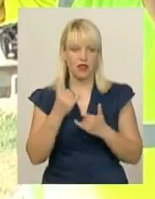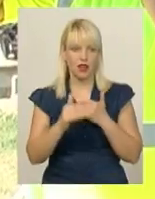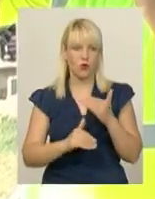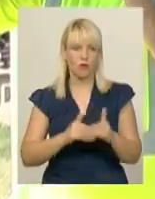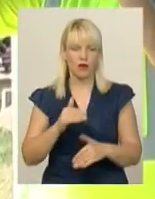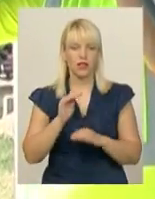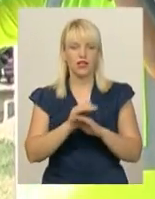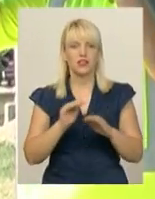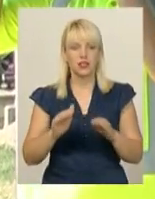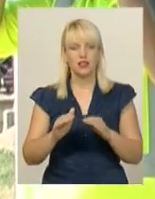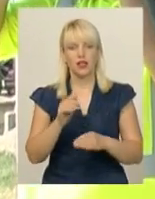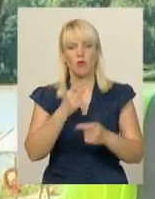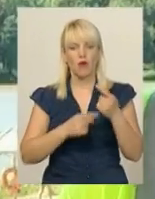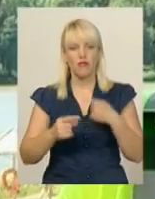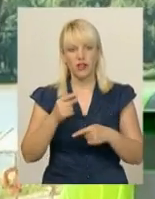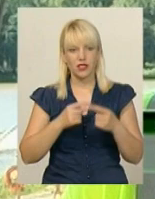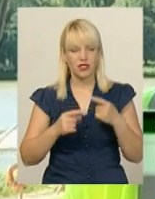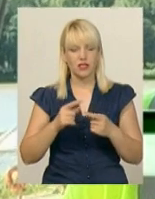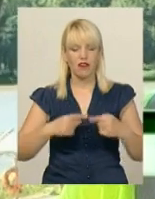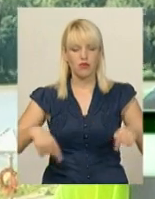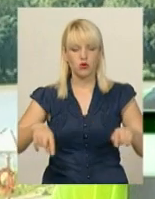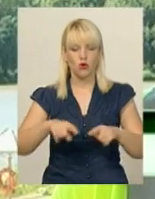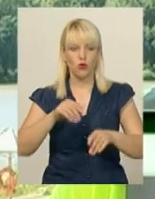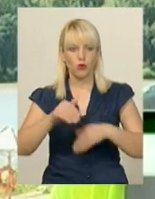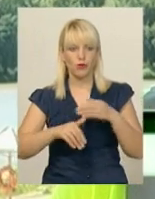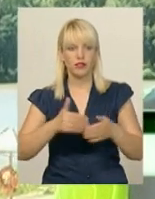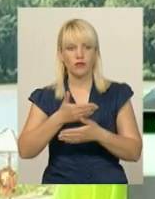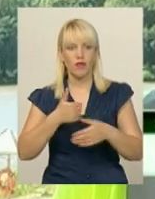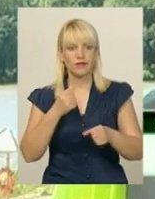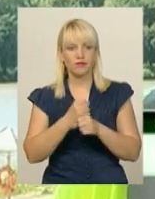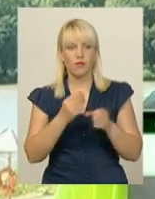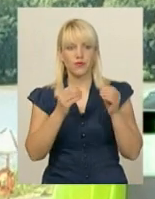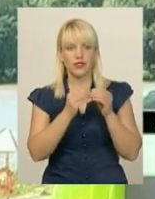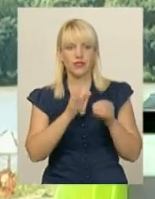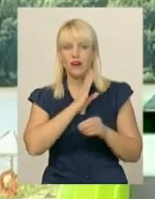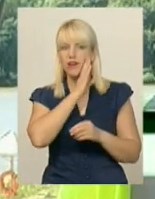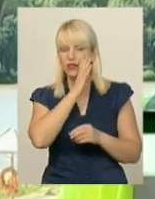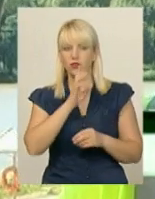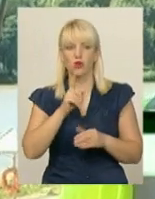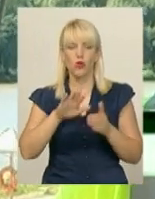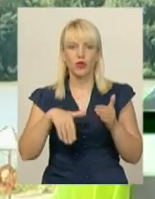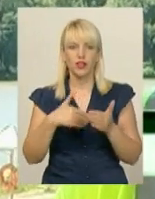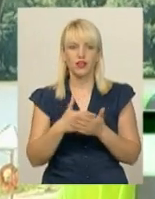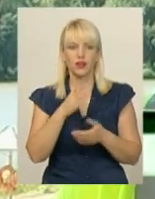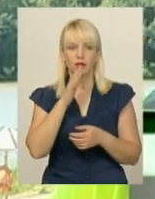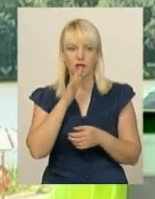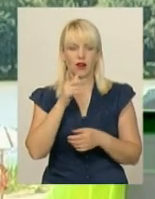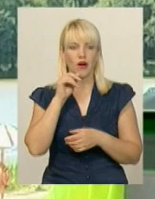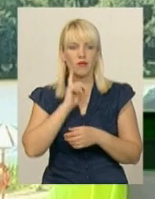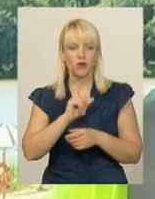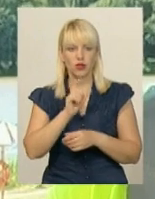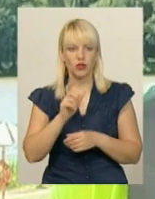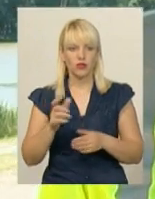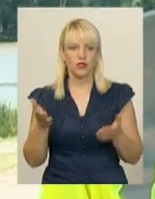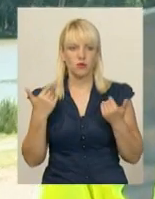Діти, поверніться в зону купання. Ми працюємо з 10 ранку до тих пір, поки діти або люди відпочивають